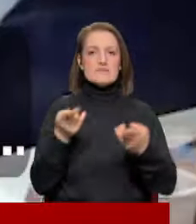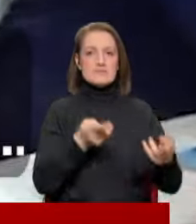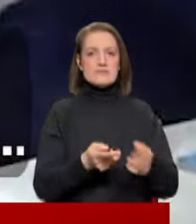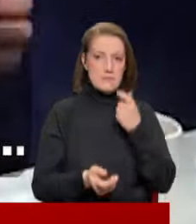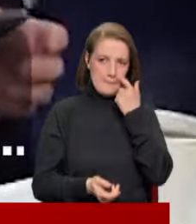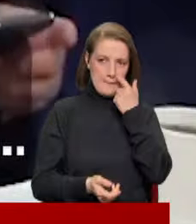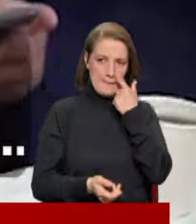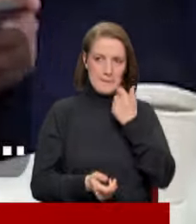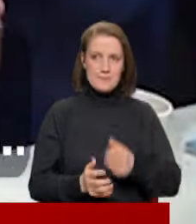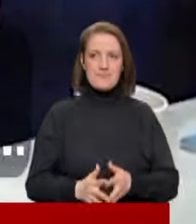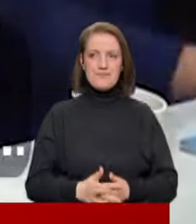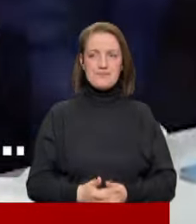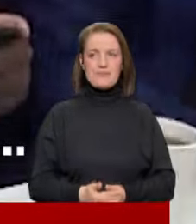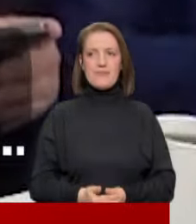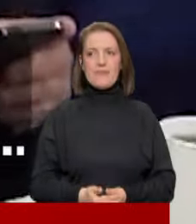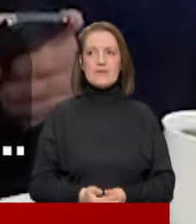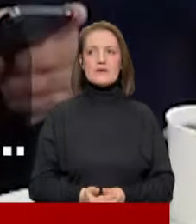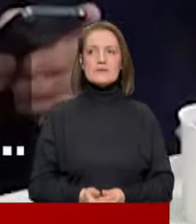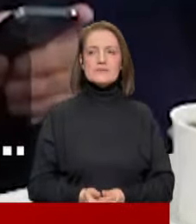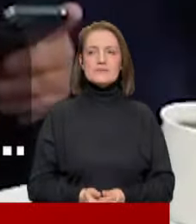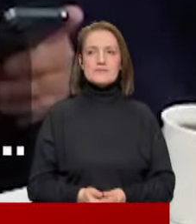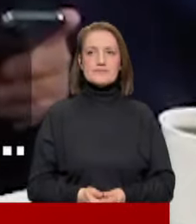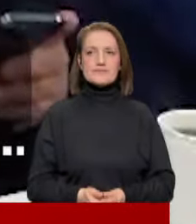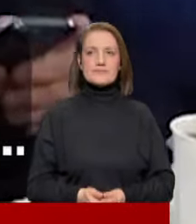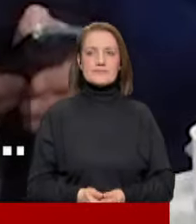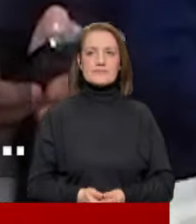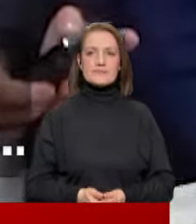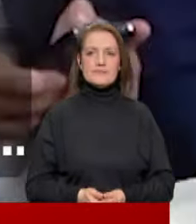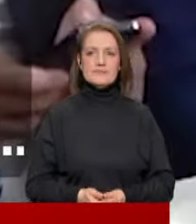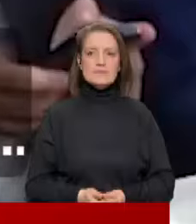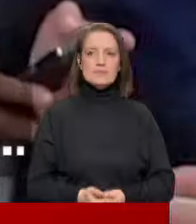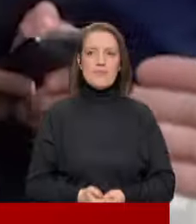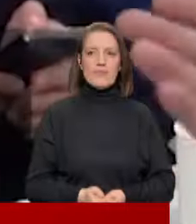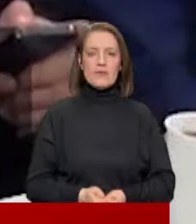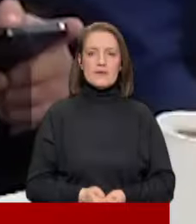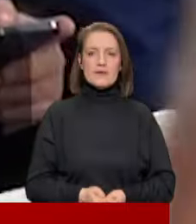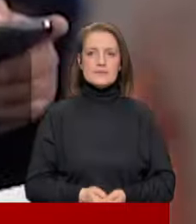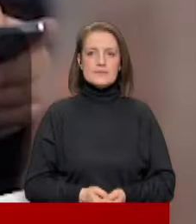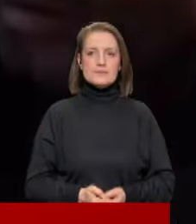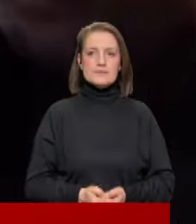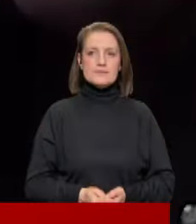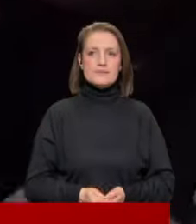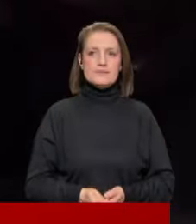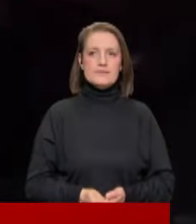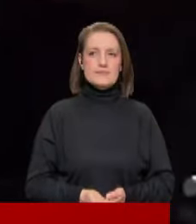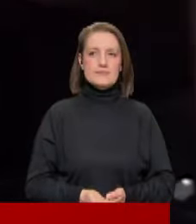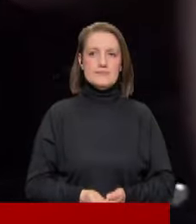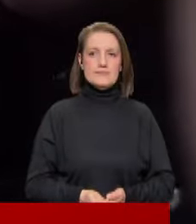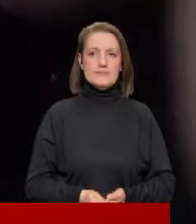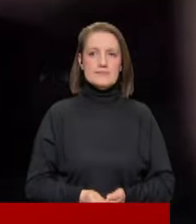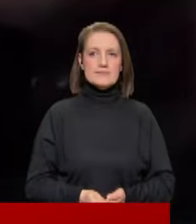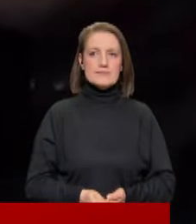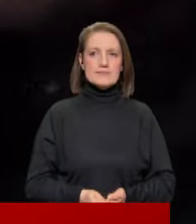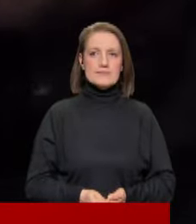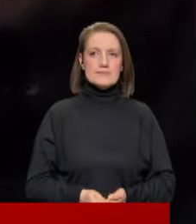oldu çok destek verdik herkes bire destek verdi bu seçim böyle artık Yollar ayrı Bu seçim inzi manevi